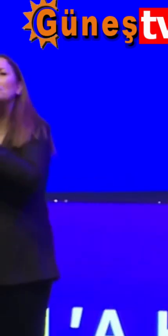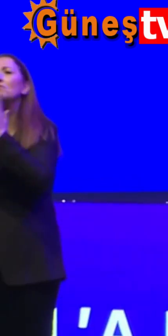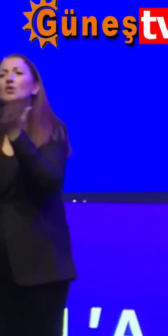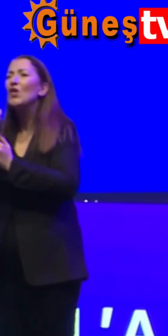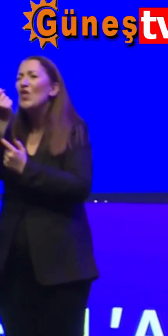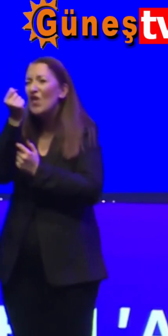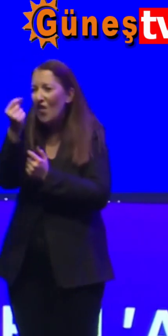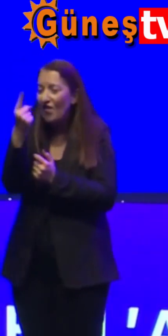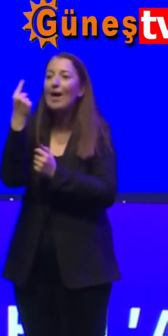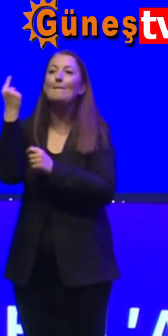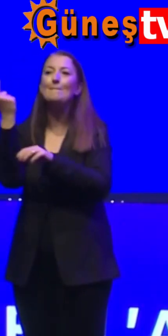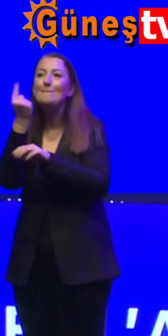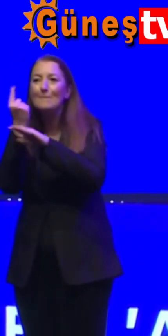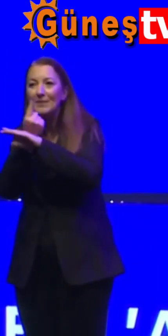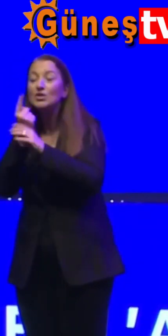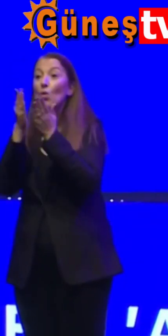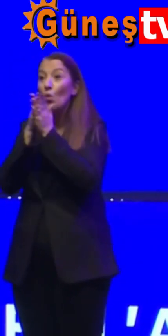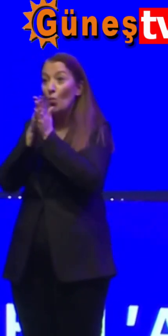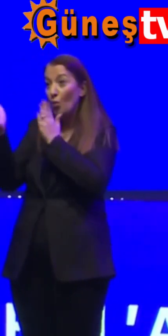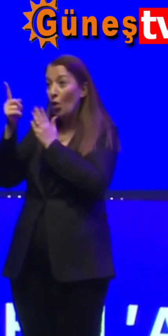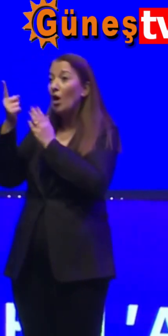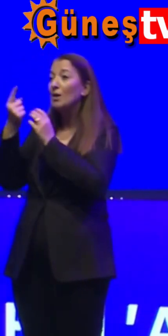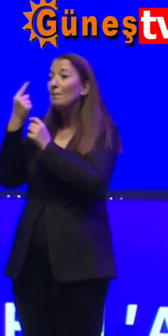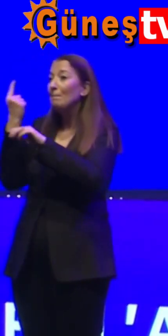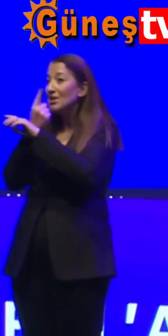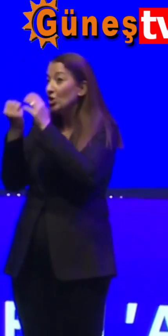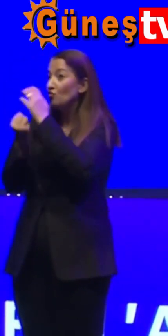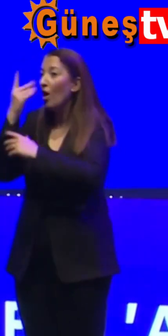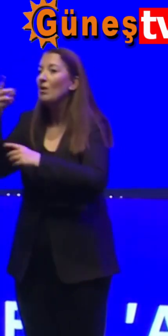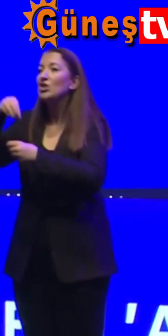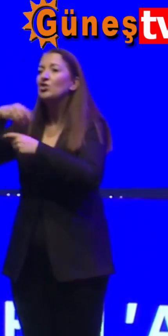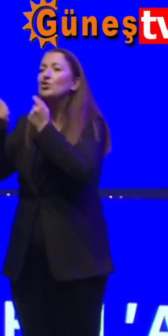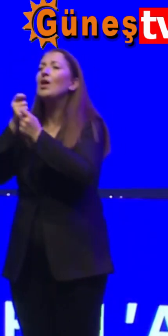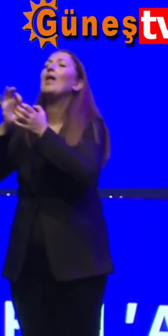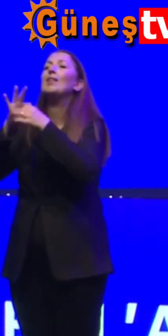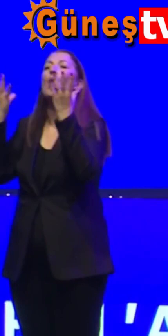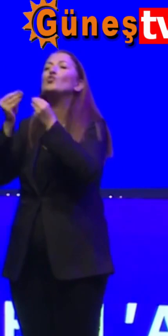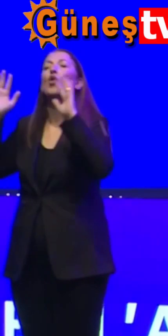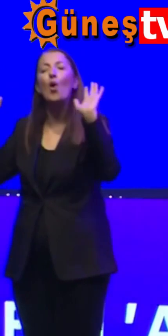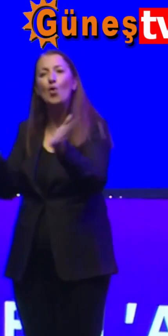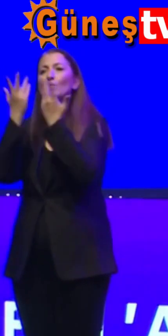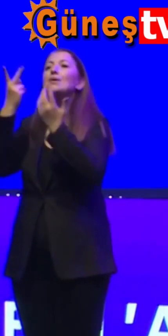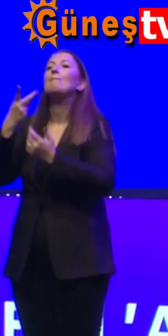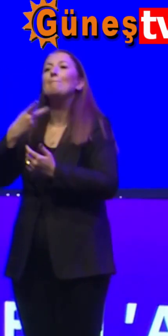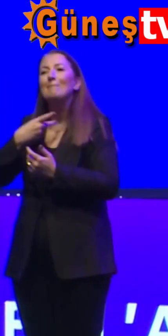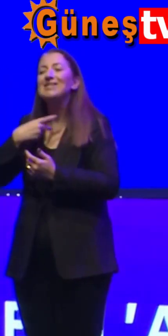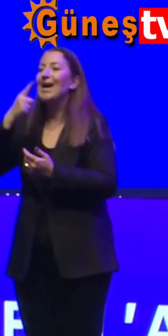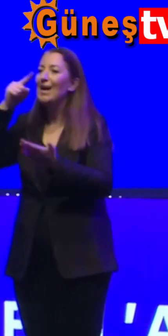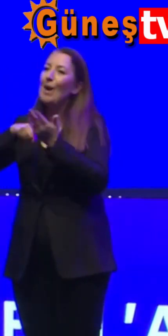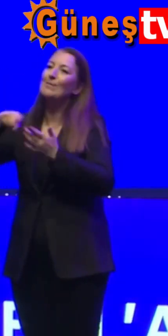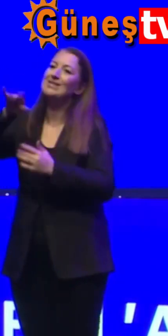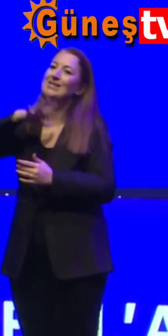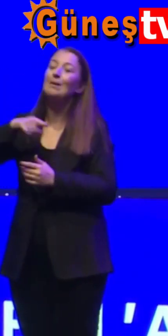ufak bir şeyden büyük şeyler çıkarmaya çalışabilirler ne olursa olsun bize inanmanızı